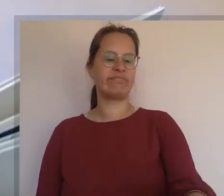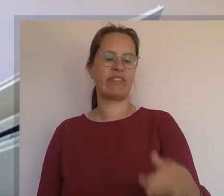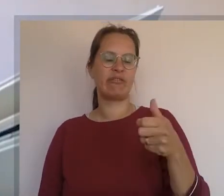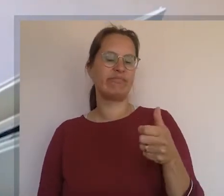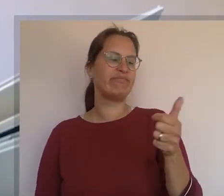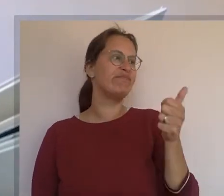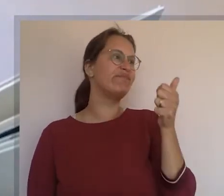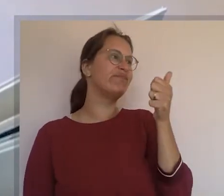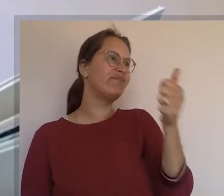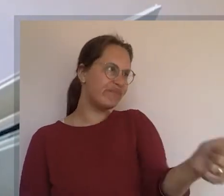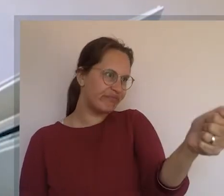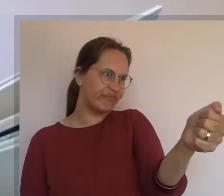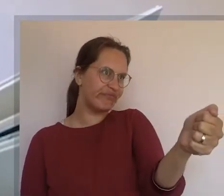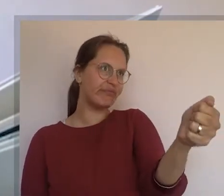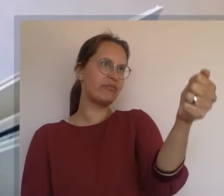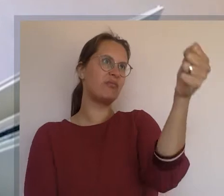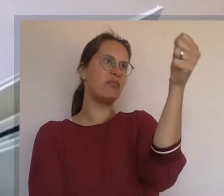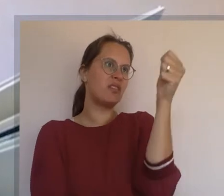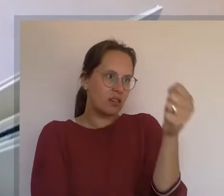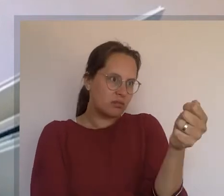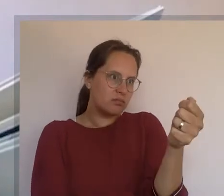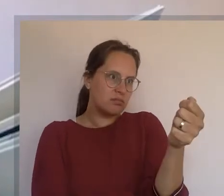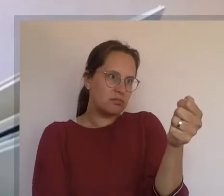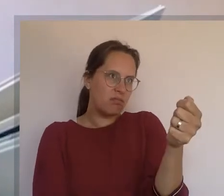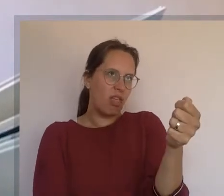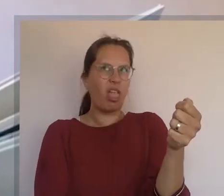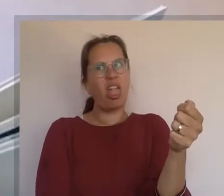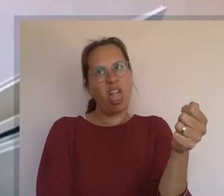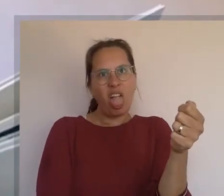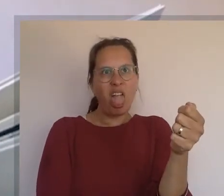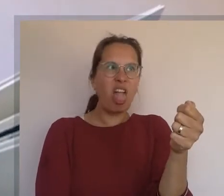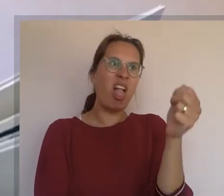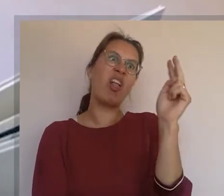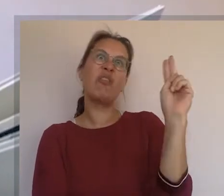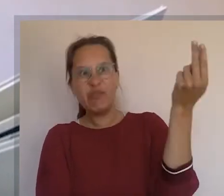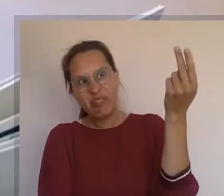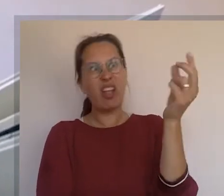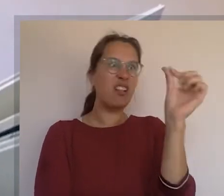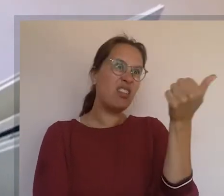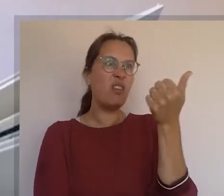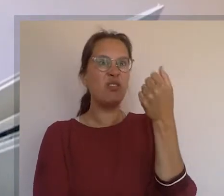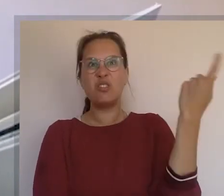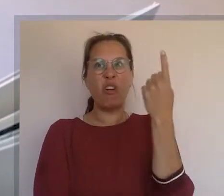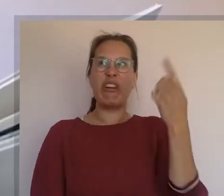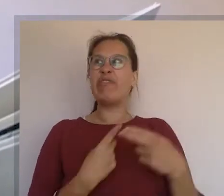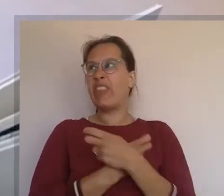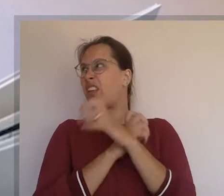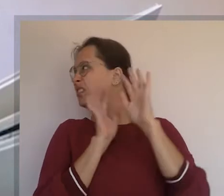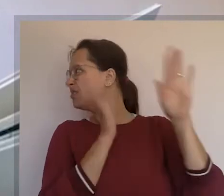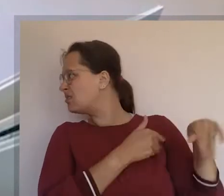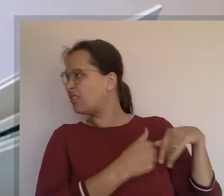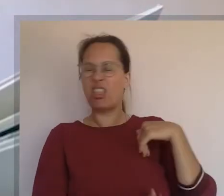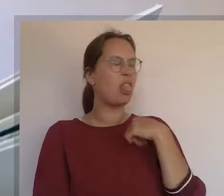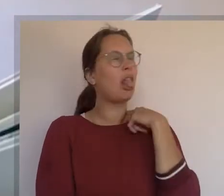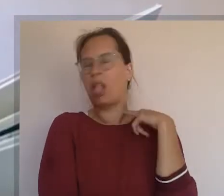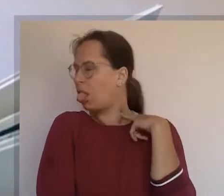Ze pakt de sapper. Ze zet de tv aan. Ah nee hè, weer datzelfde nieuws over dat enge